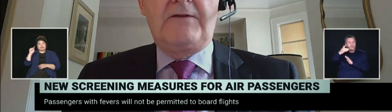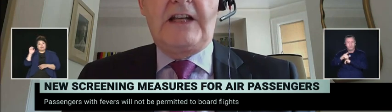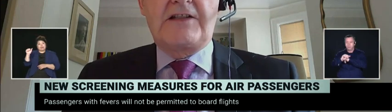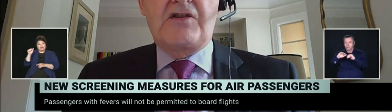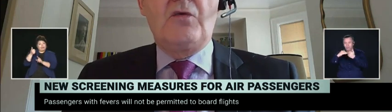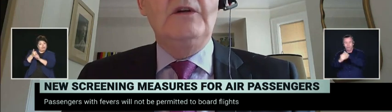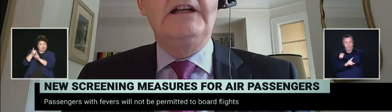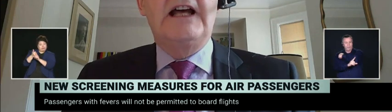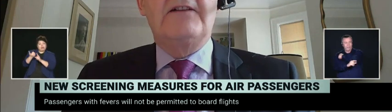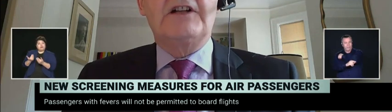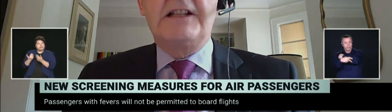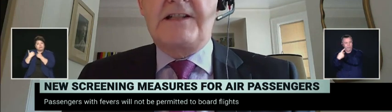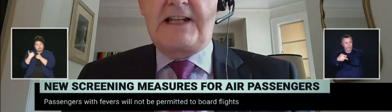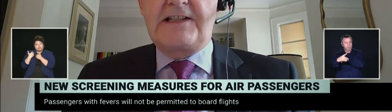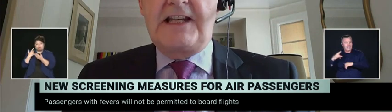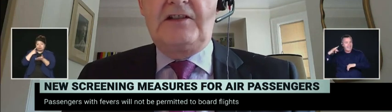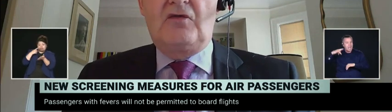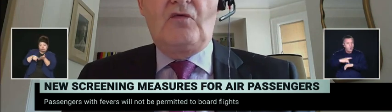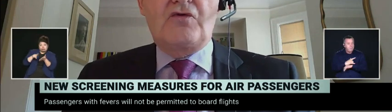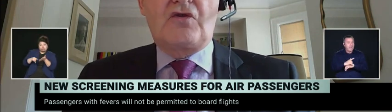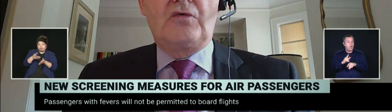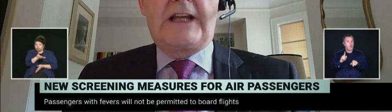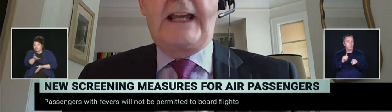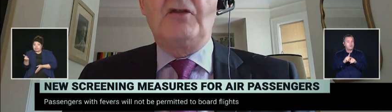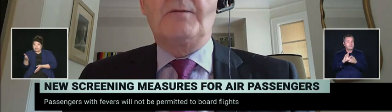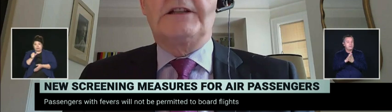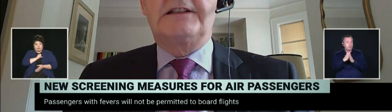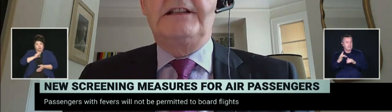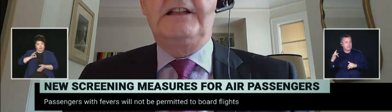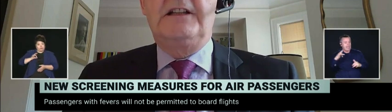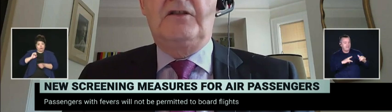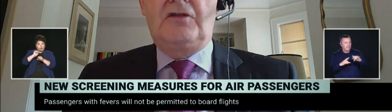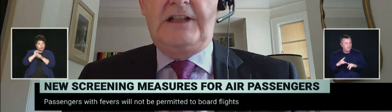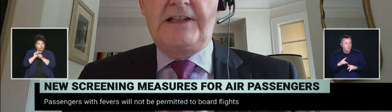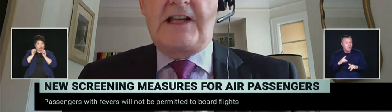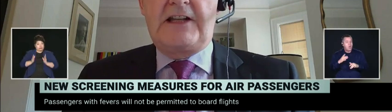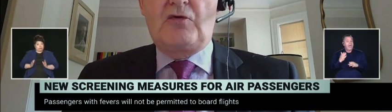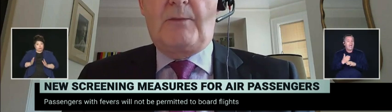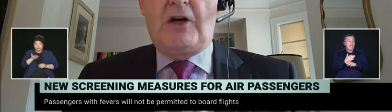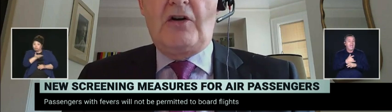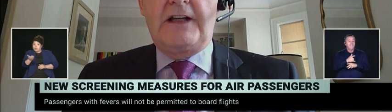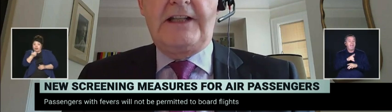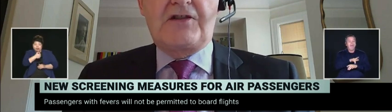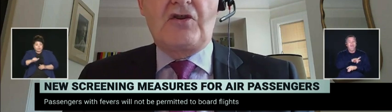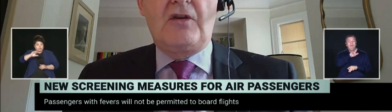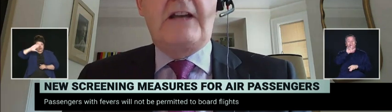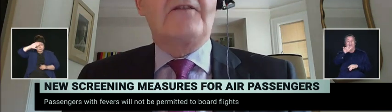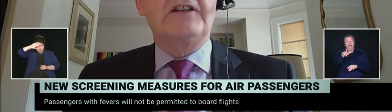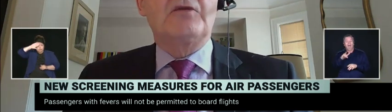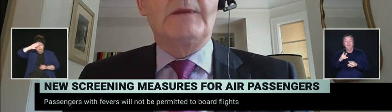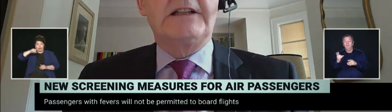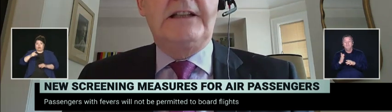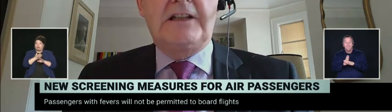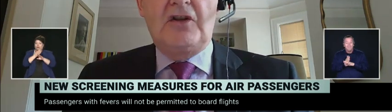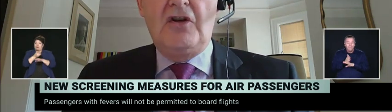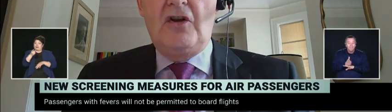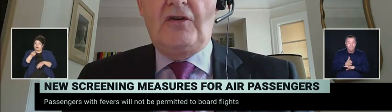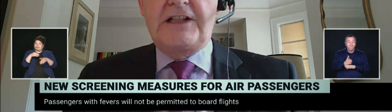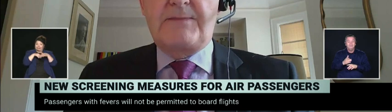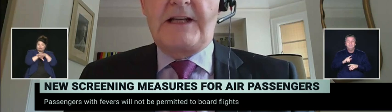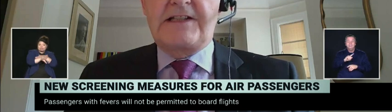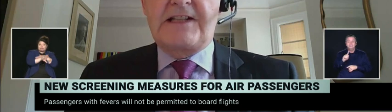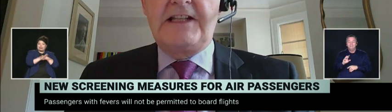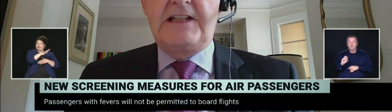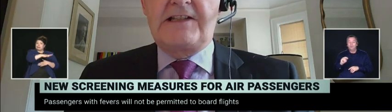et de l'aviation avant qu'ils accèdent aux zones réglementées des aéroports, et ce, afin de maintenir